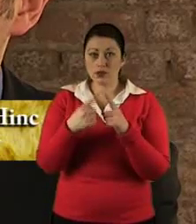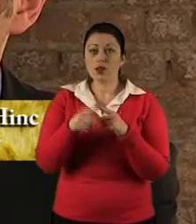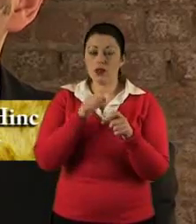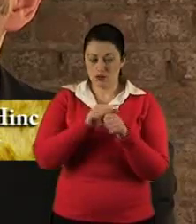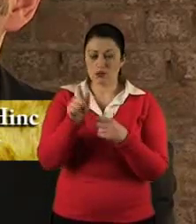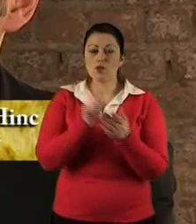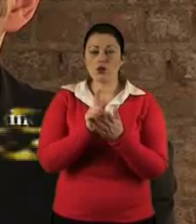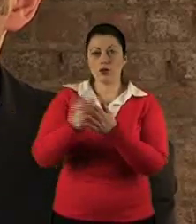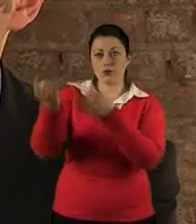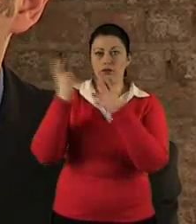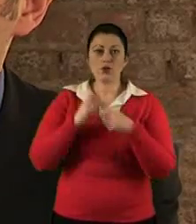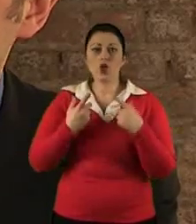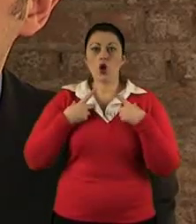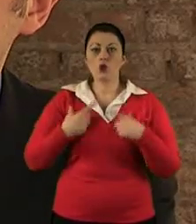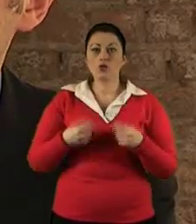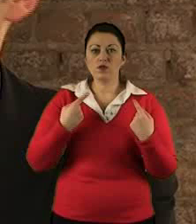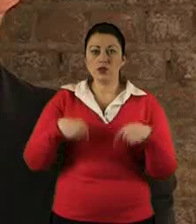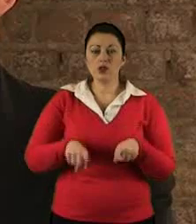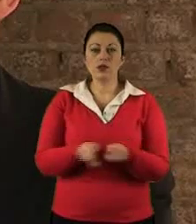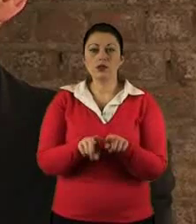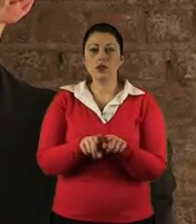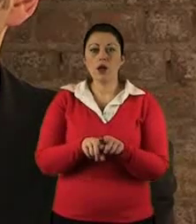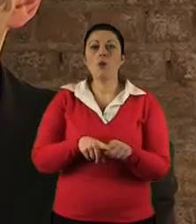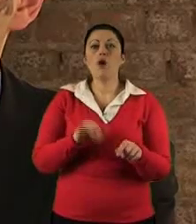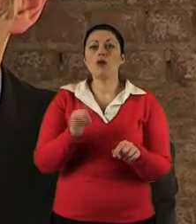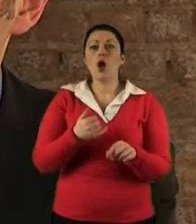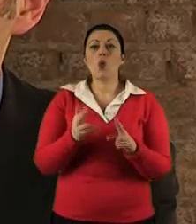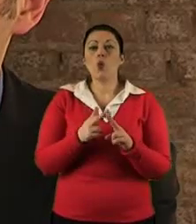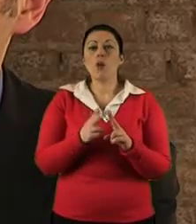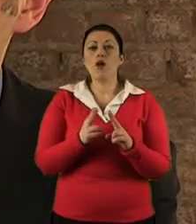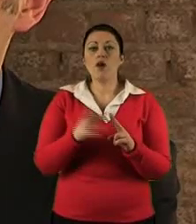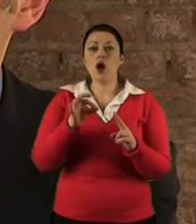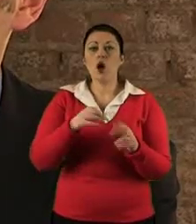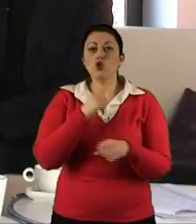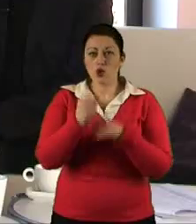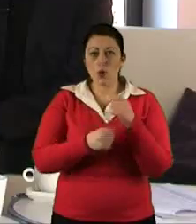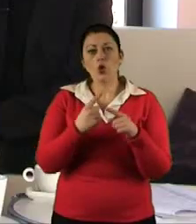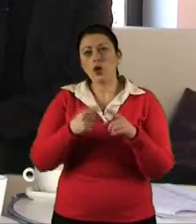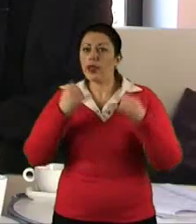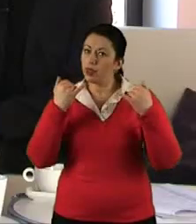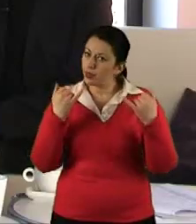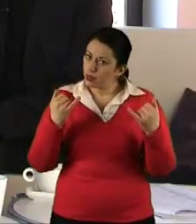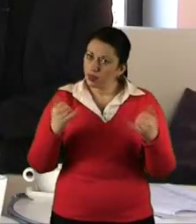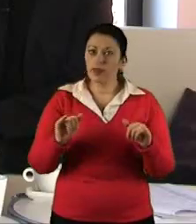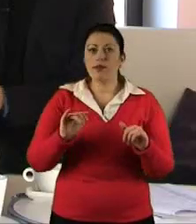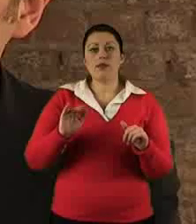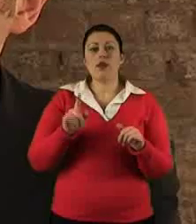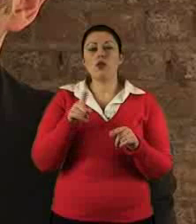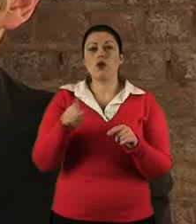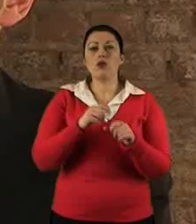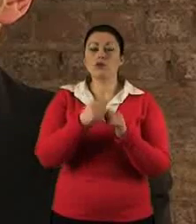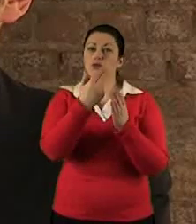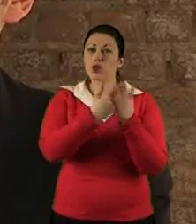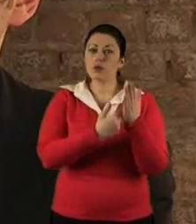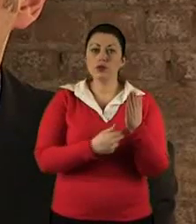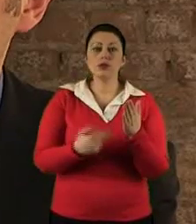mamy opodatkowanie podatkiem dochodowym od osób fizycznych i tak samo to wygląda w przypadku umowy o dzieło. Umowy o dzieło. Tam